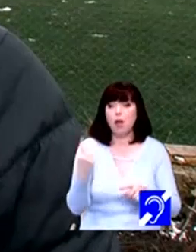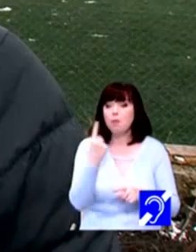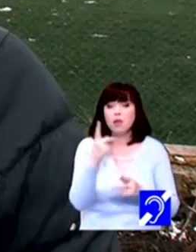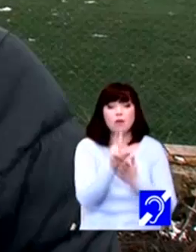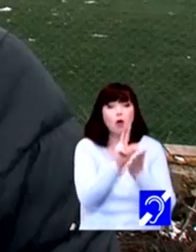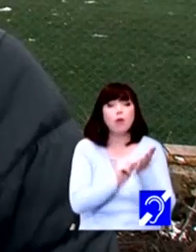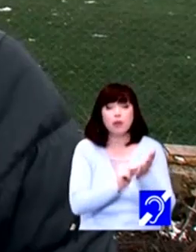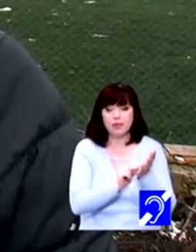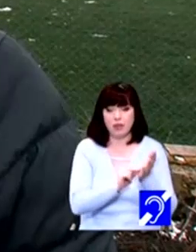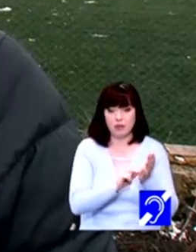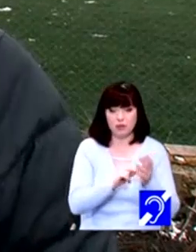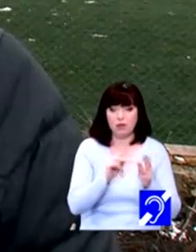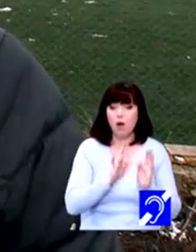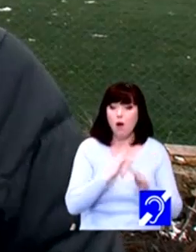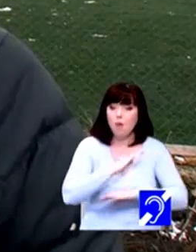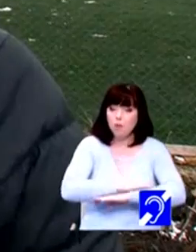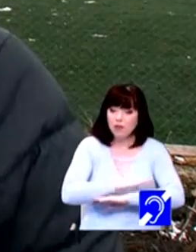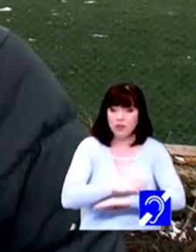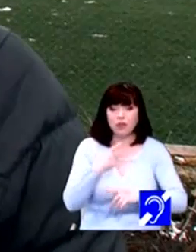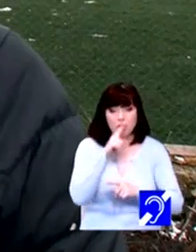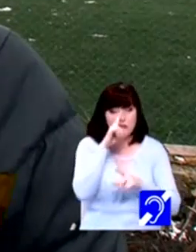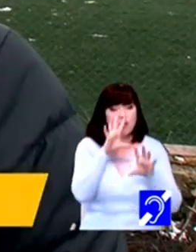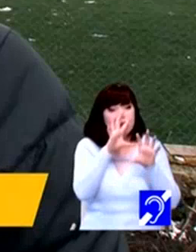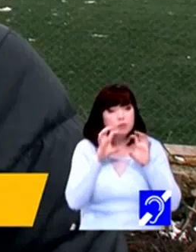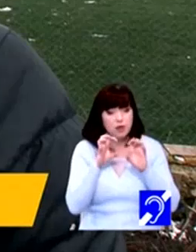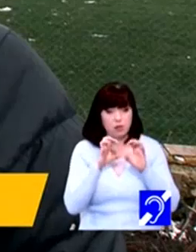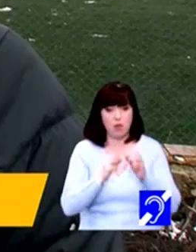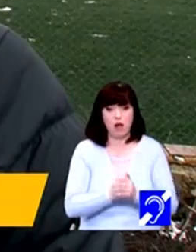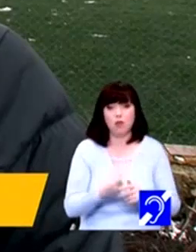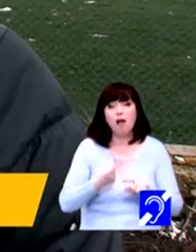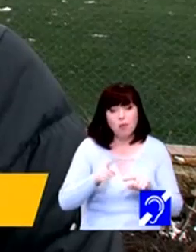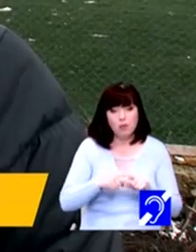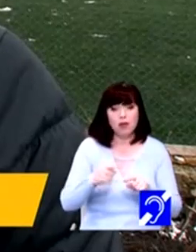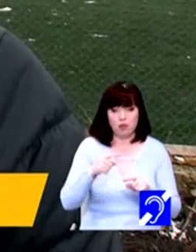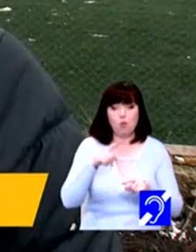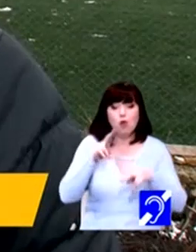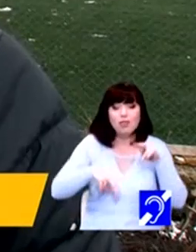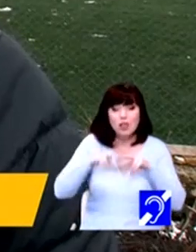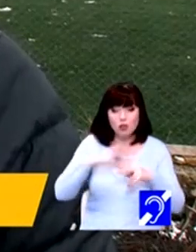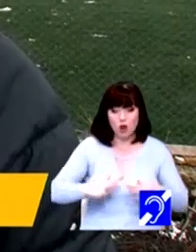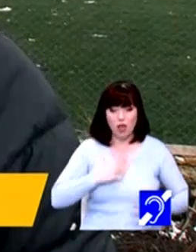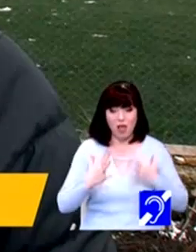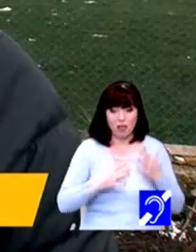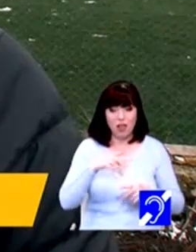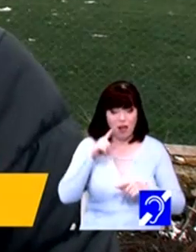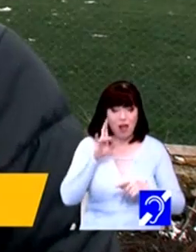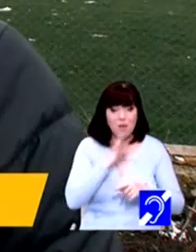unde se inspiră și în planul emoțiilor. De aceea, starea emoțională a părintelui se transmite